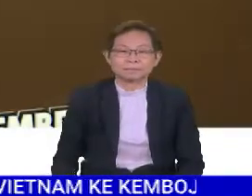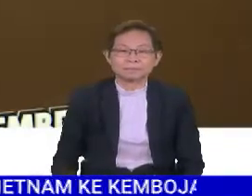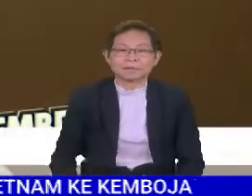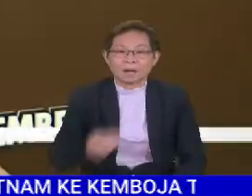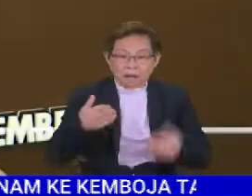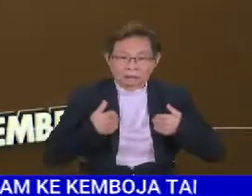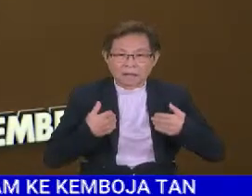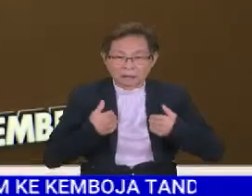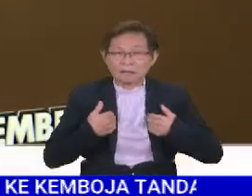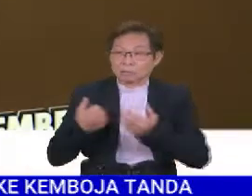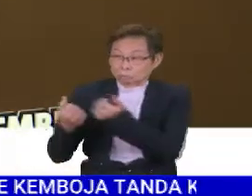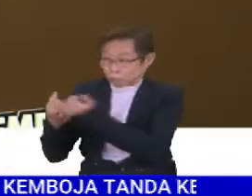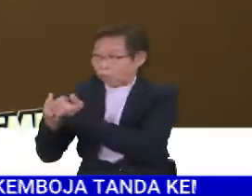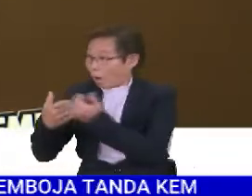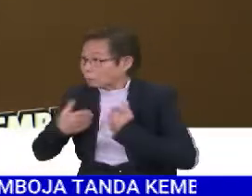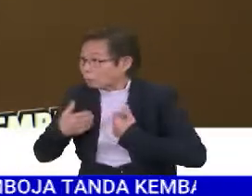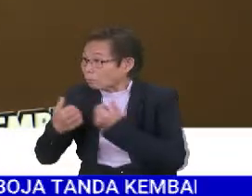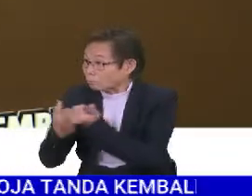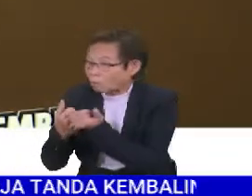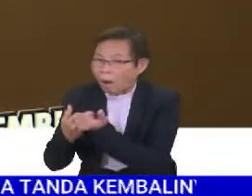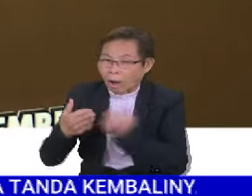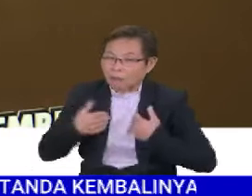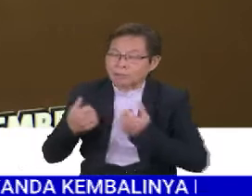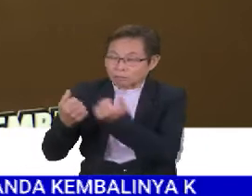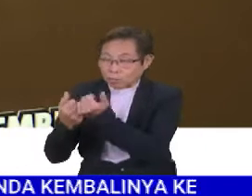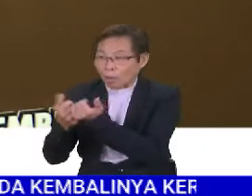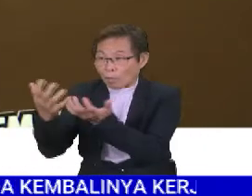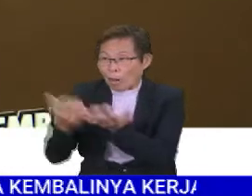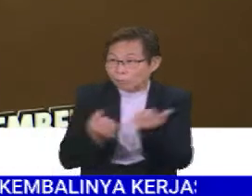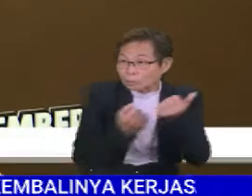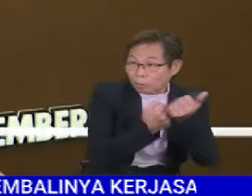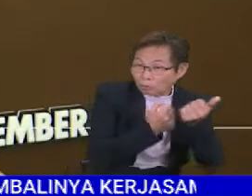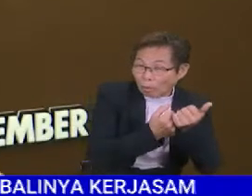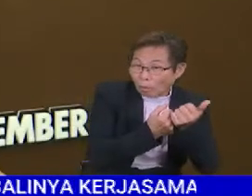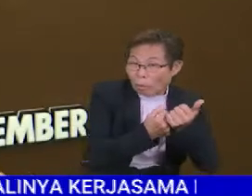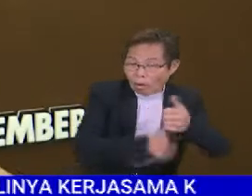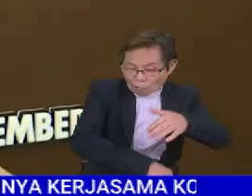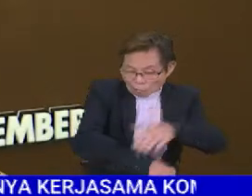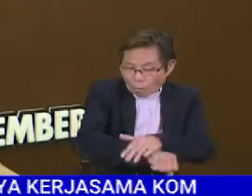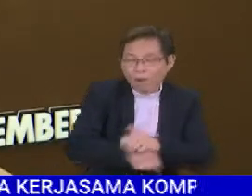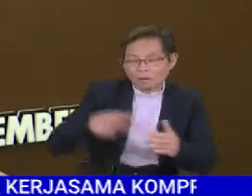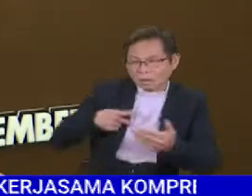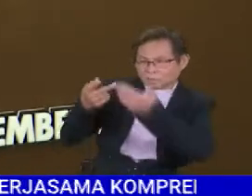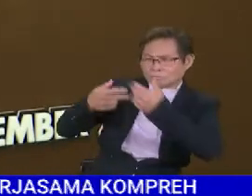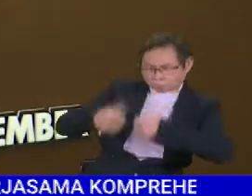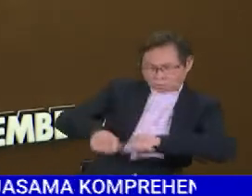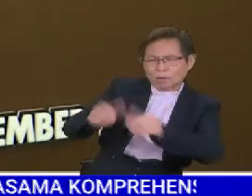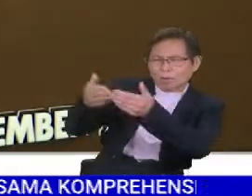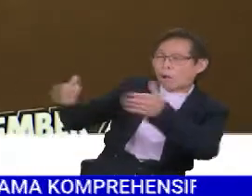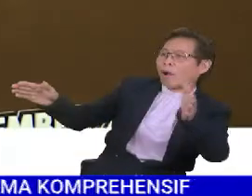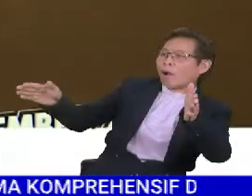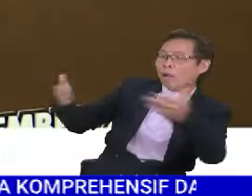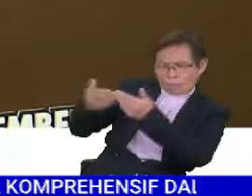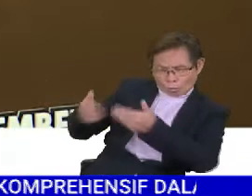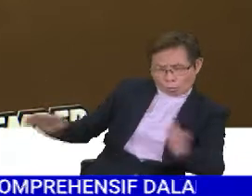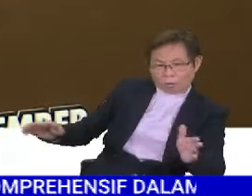Kalau ada lagi, masih ada lagi penaja-penaja yang ingin menaja siaran kita ini, kita masih buka lagi. Dan apa